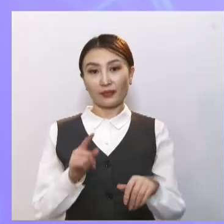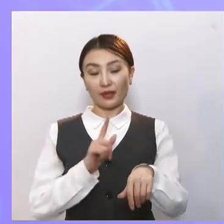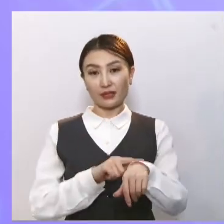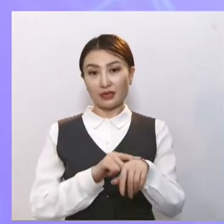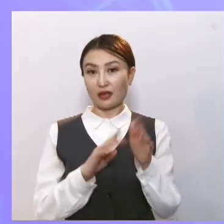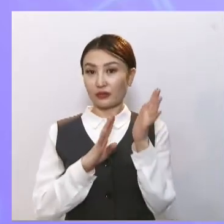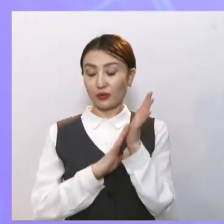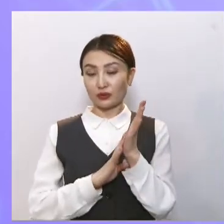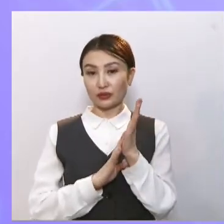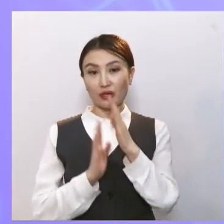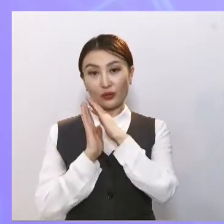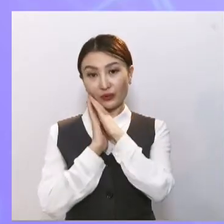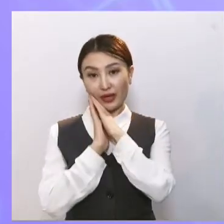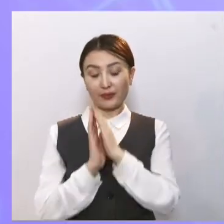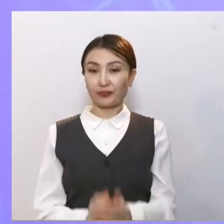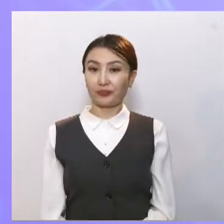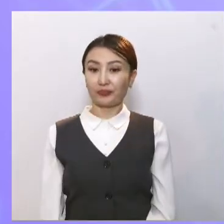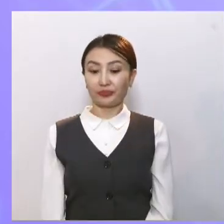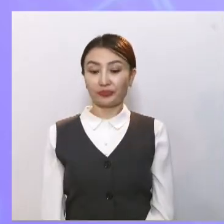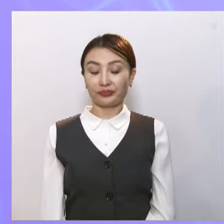Саат 9-да уктайм.